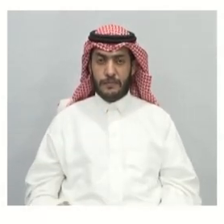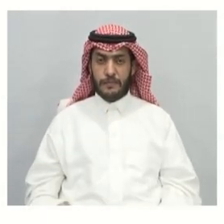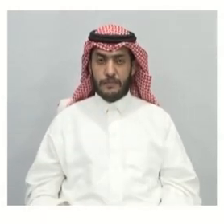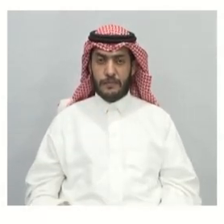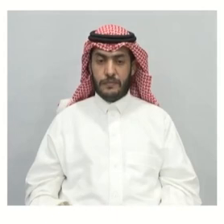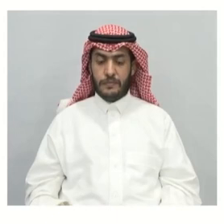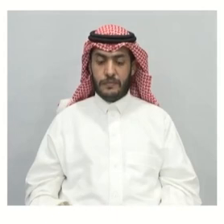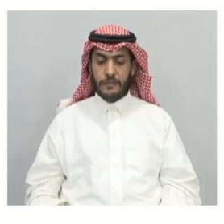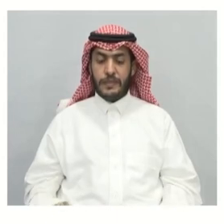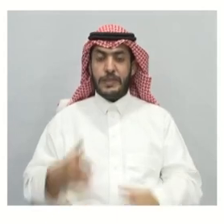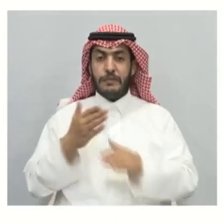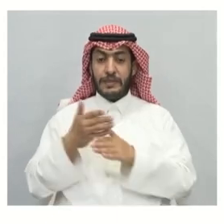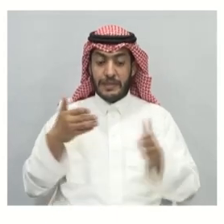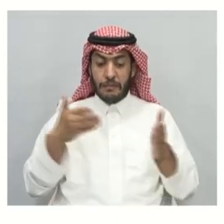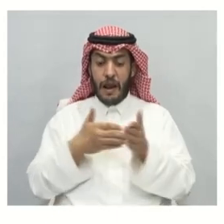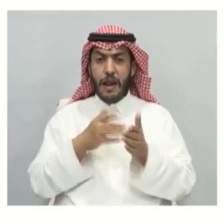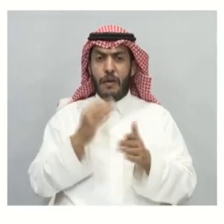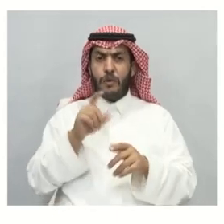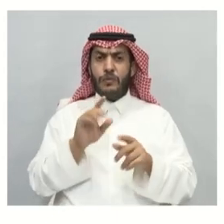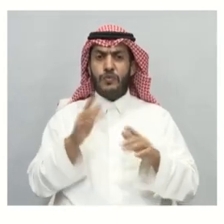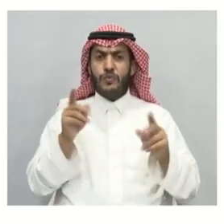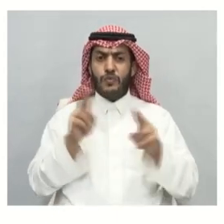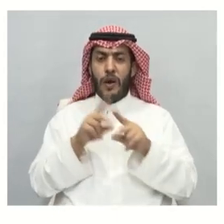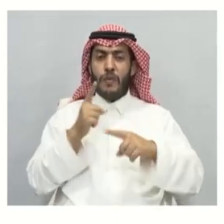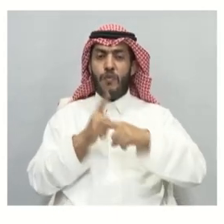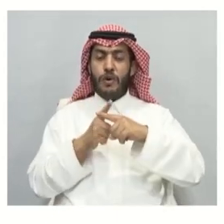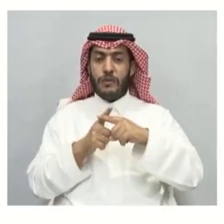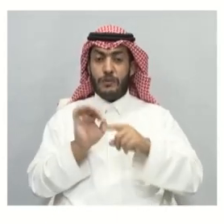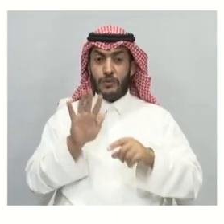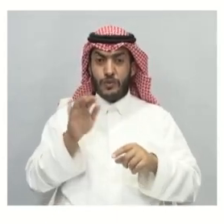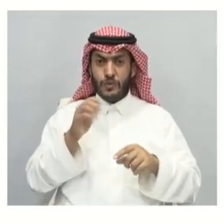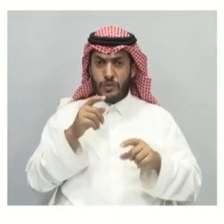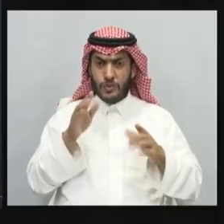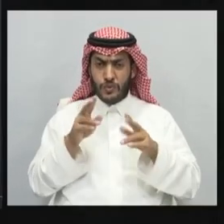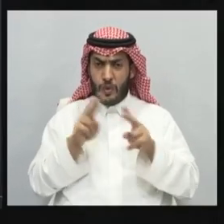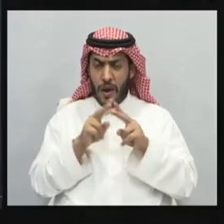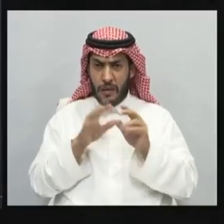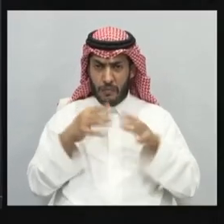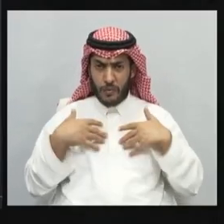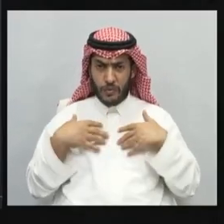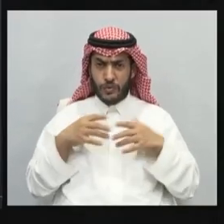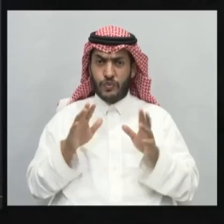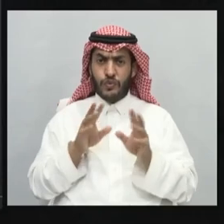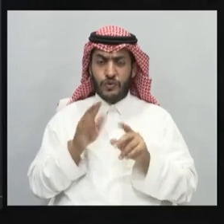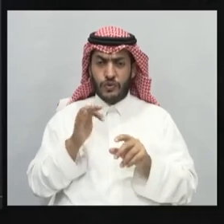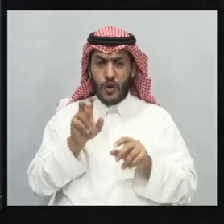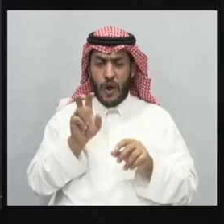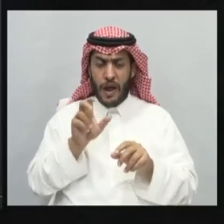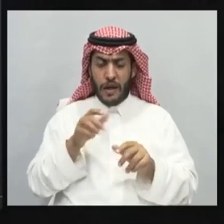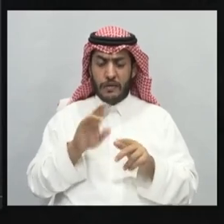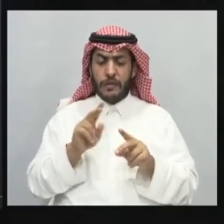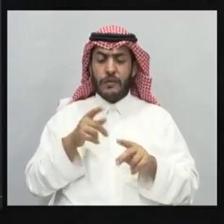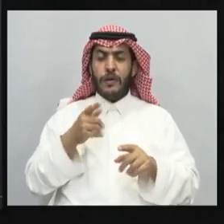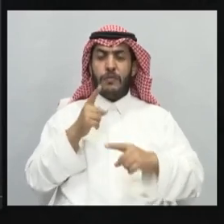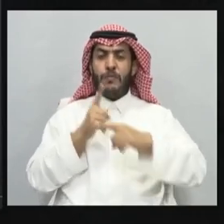شباب لانها اصطدمت بنفس الشحنه الموجبه بمعنى ان الشحنات اللي موجوده في الجسيمات نفسها الموجبه اصطدمت بنفس